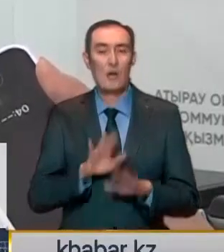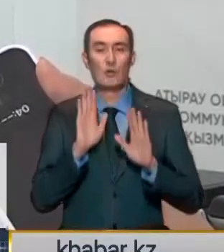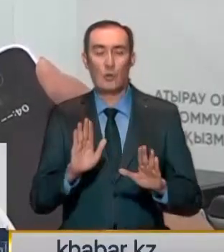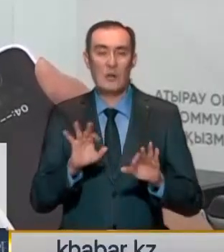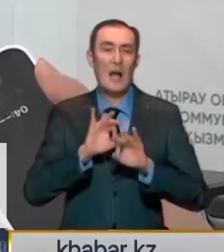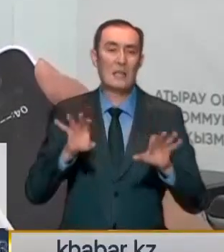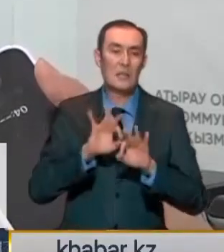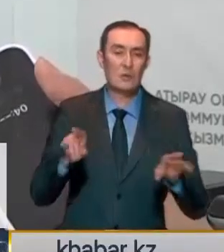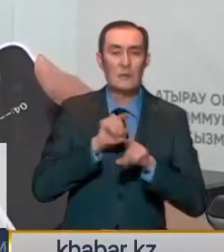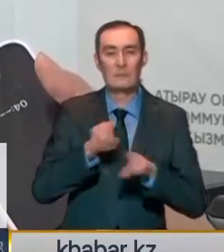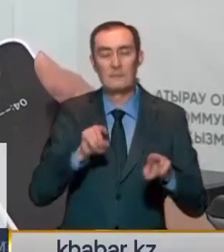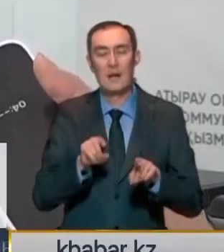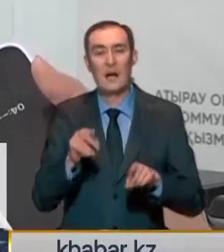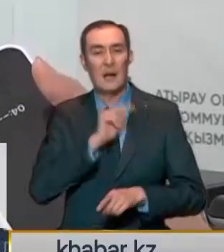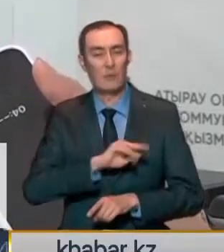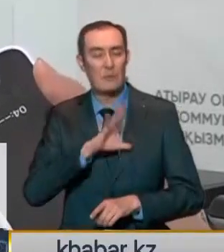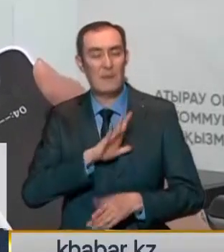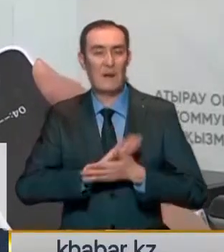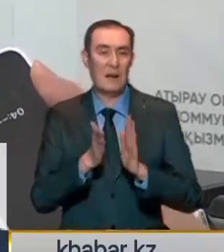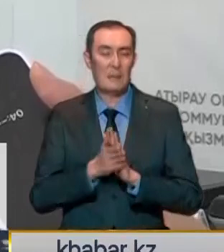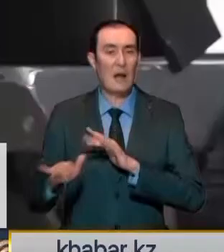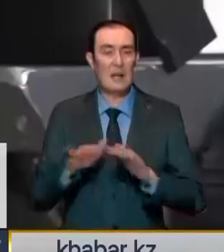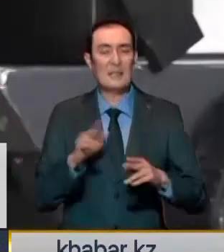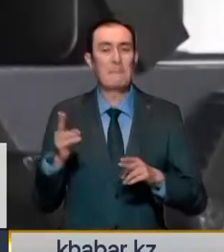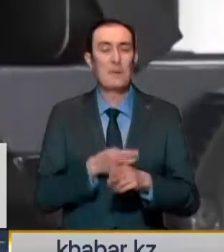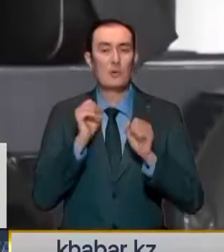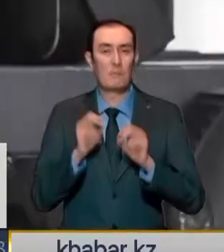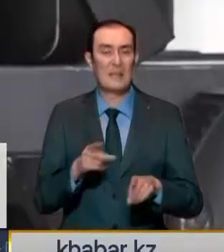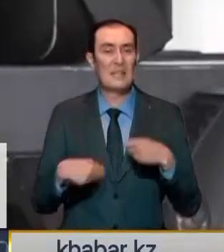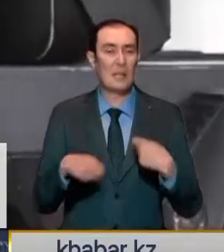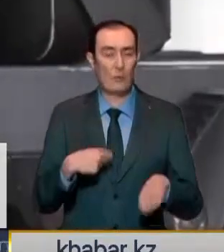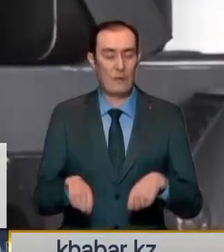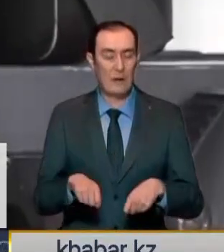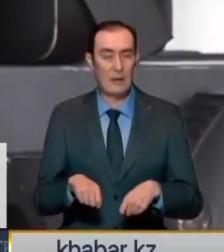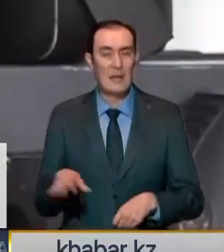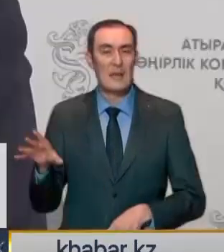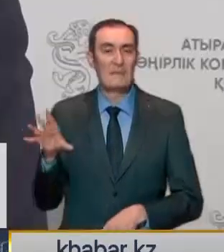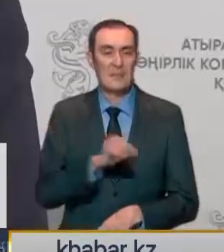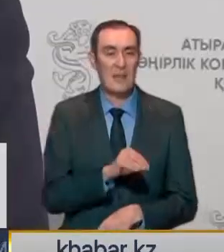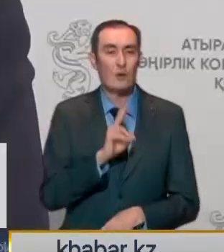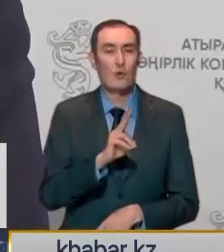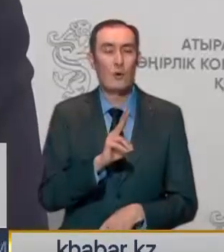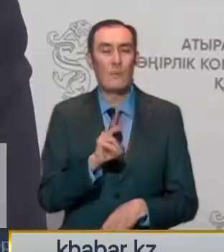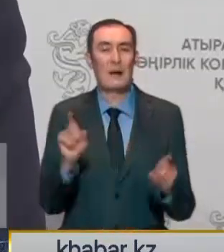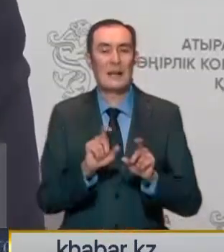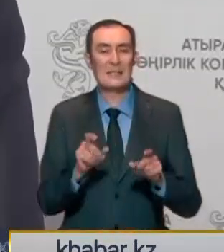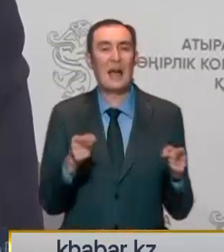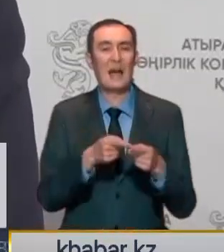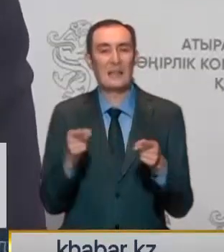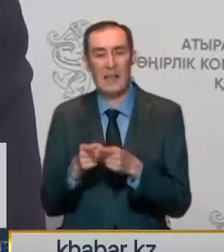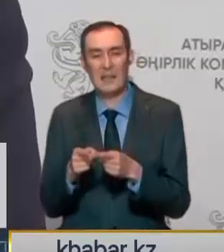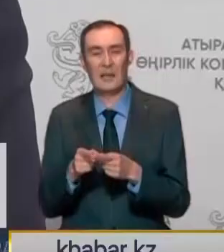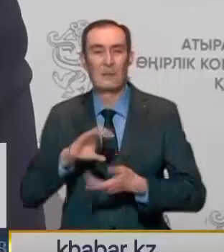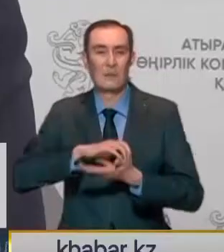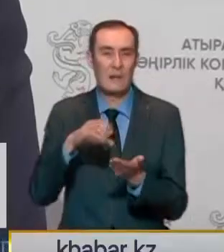Ограничивались агитационно-разъяснительной работой в рамках акции «Безопасная торговля». Все арендаторы, получается, в том числе и бутики,